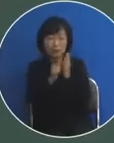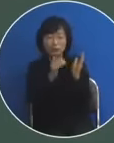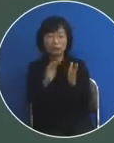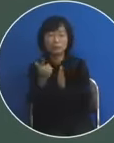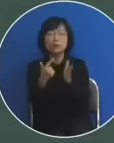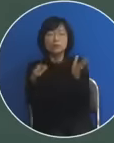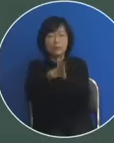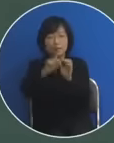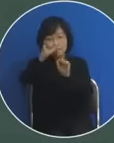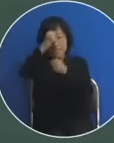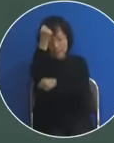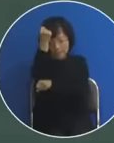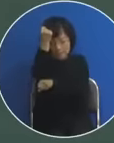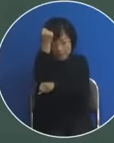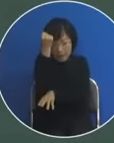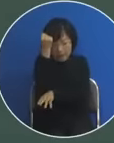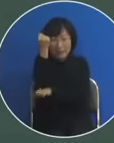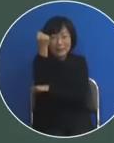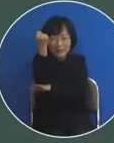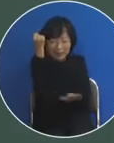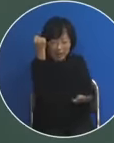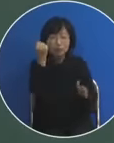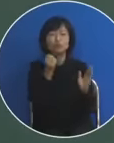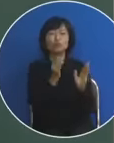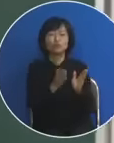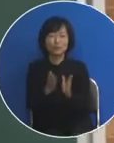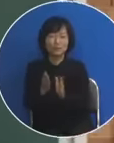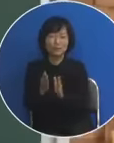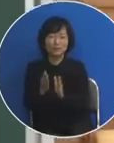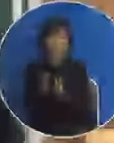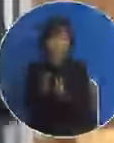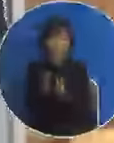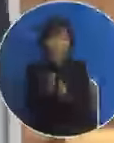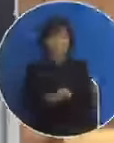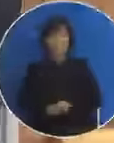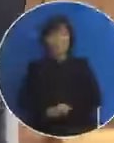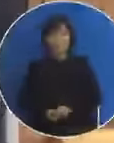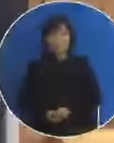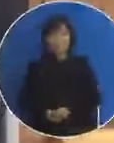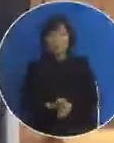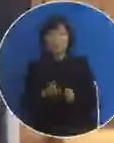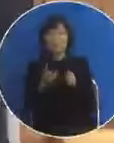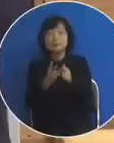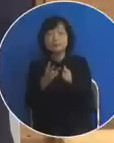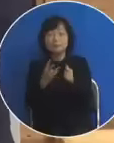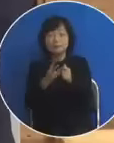Not only for the rest of life, but for all eternity. 자, 우리 초등학생들 있습니다. Now what about our elementary school students?